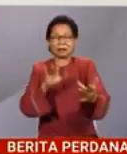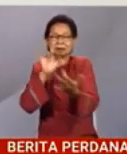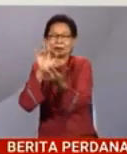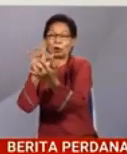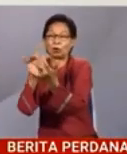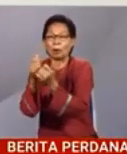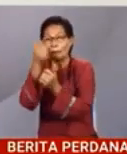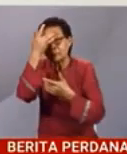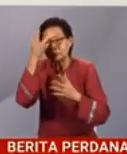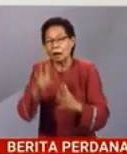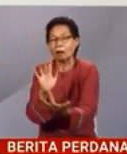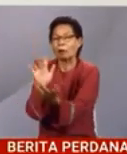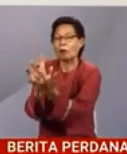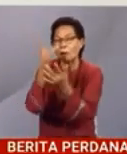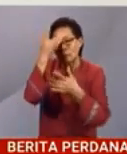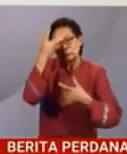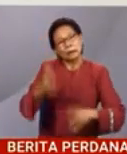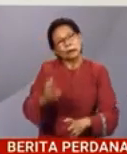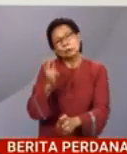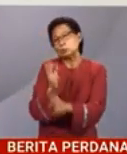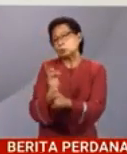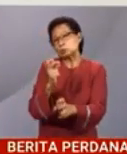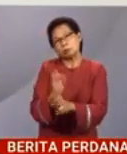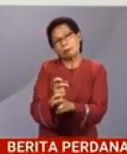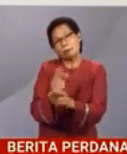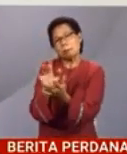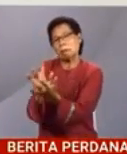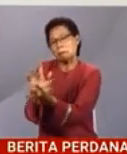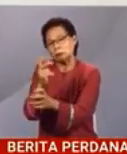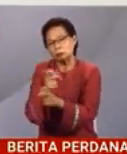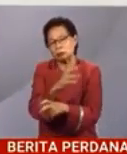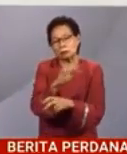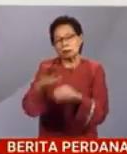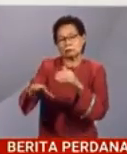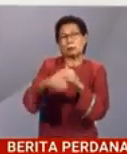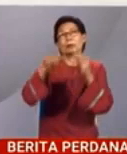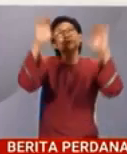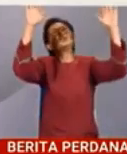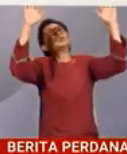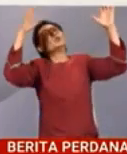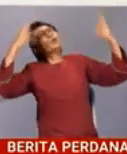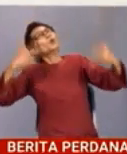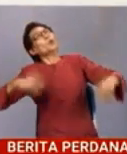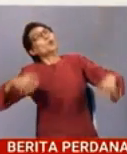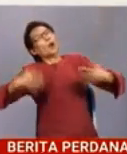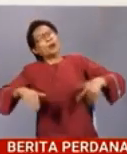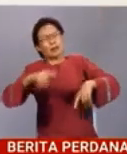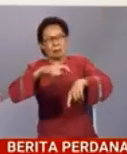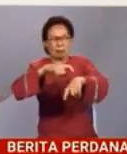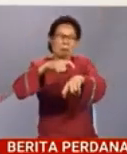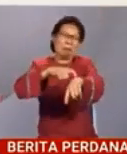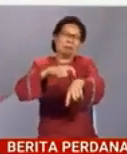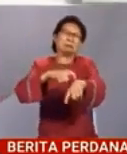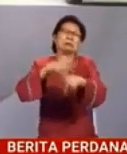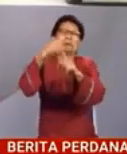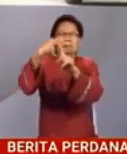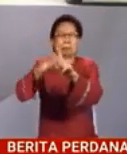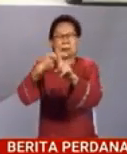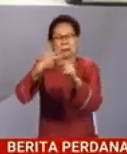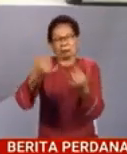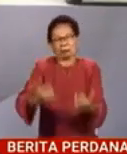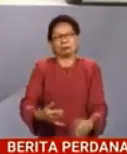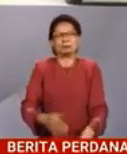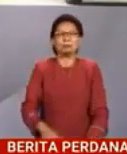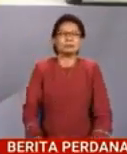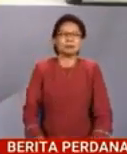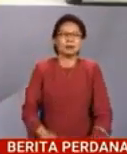dengan pesakit agak susah sikitlah. Dan dengan tambah-tambah pula dengan cuaca dan tambah lagi dalam bulan Ramadan. Pada hari pertama